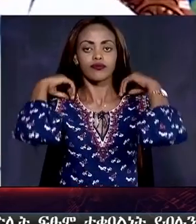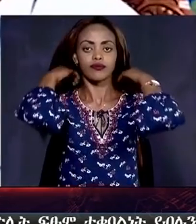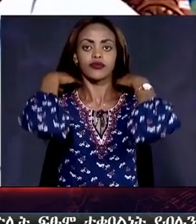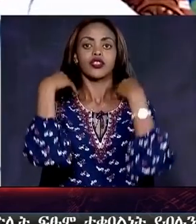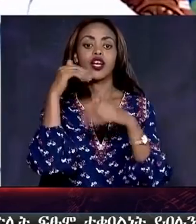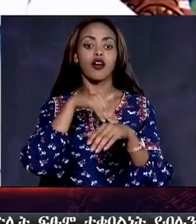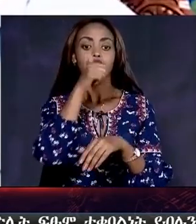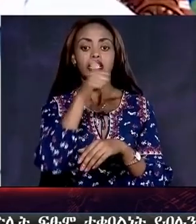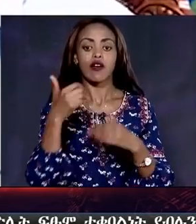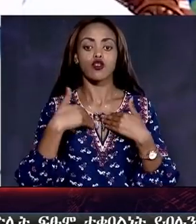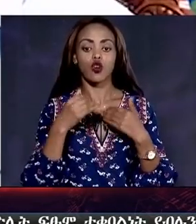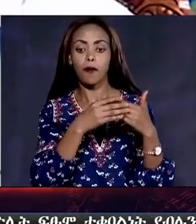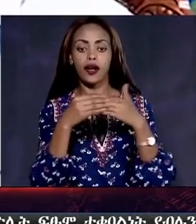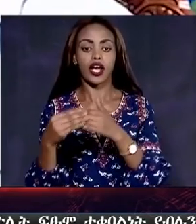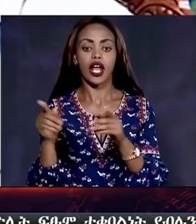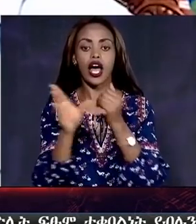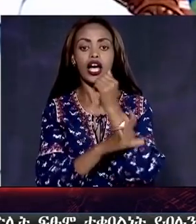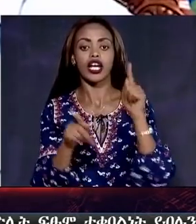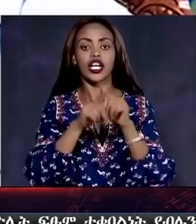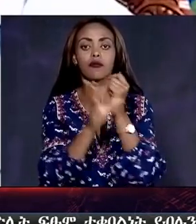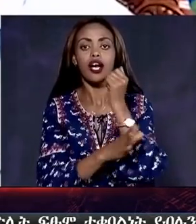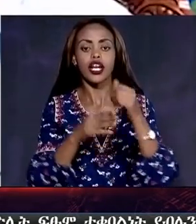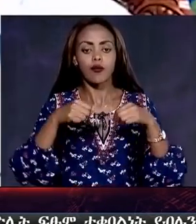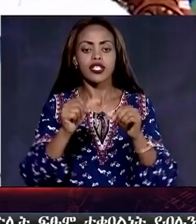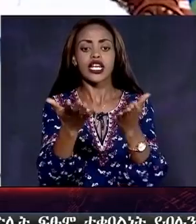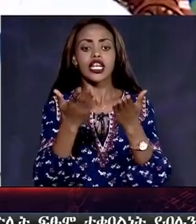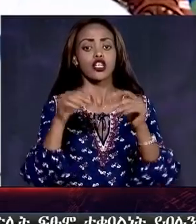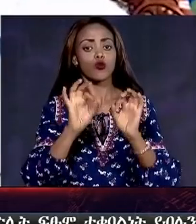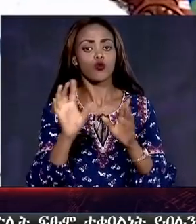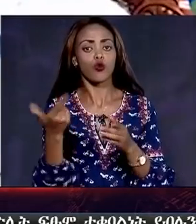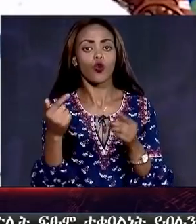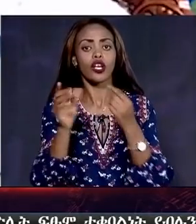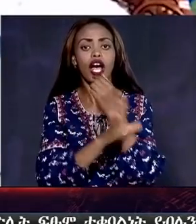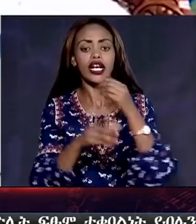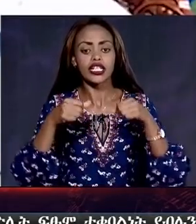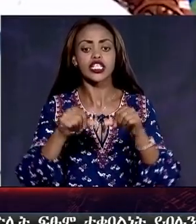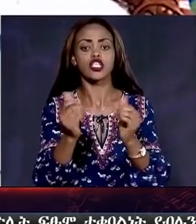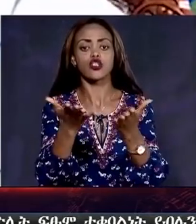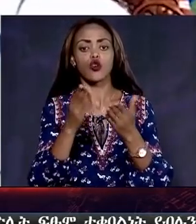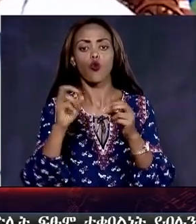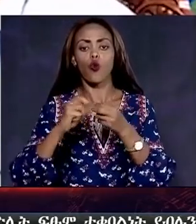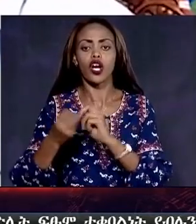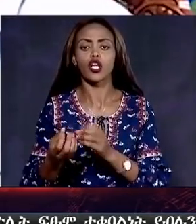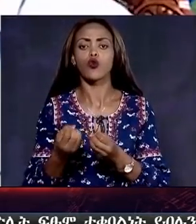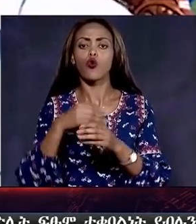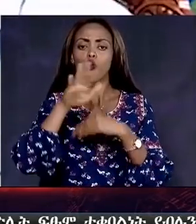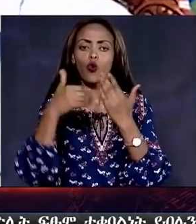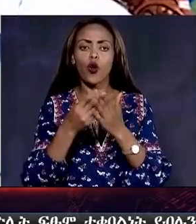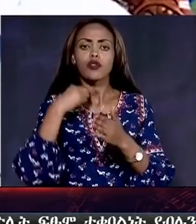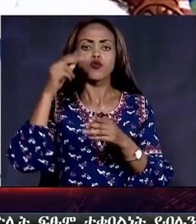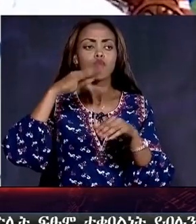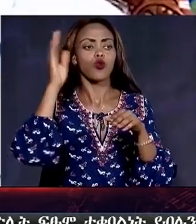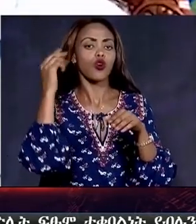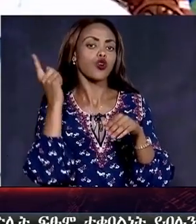ኣዲስ ኣበባ ዘሎ ኣመራርሓ ሃገር ከም ሃገር ናይ ምቕፃል ድሌት እንተዘየብሉ ሃገር ክትቕፅል ዝደልዩ ወገናት ኩሎም ድምፆም ከስምዑ